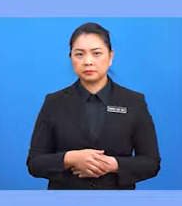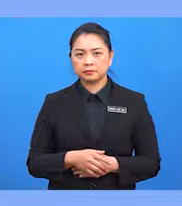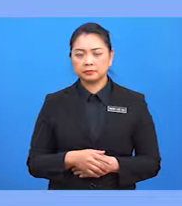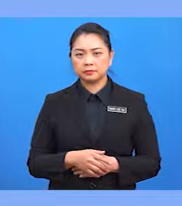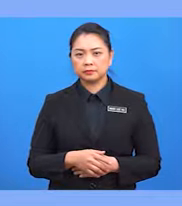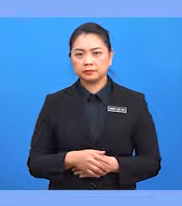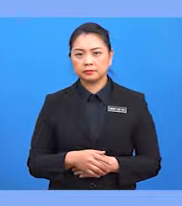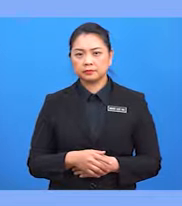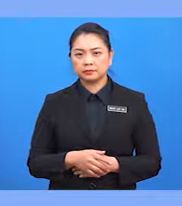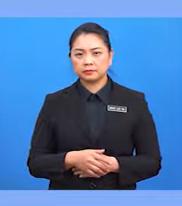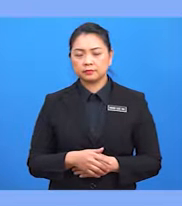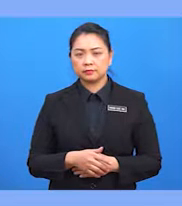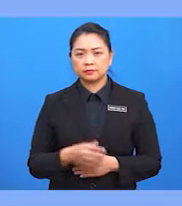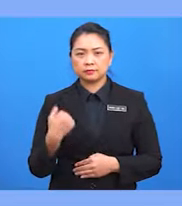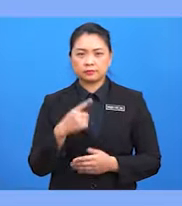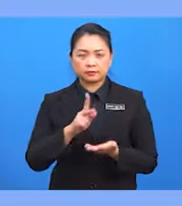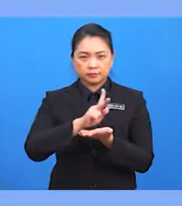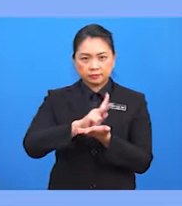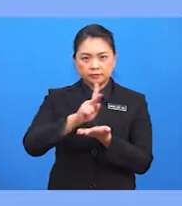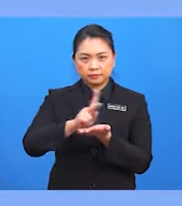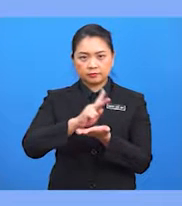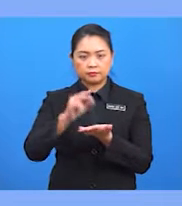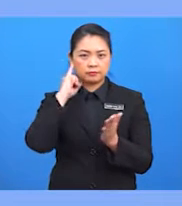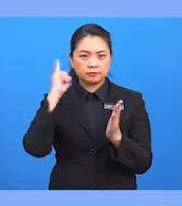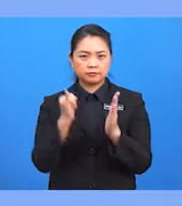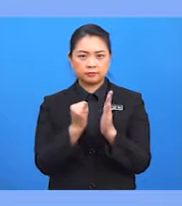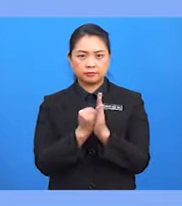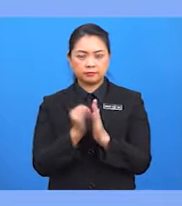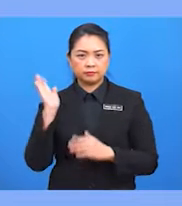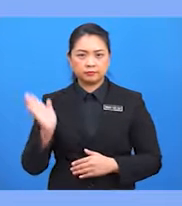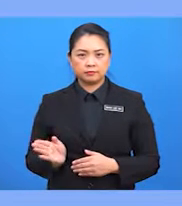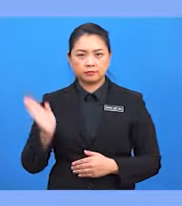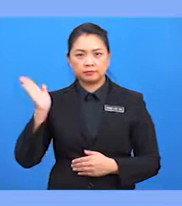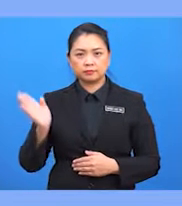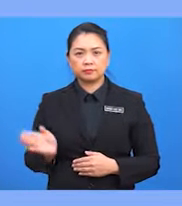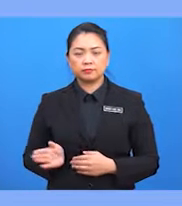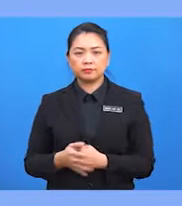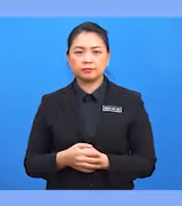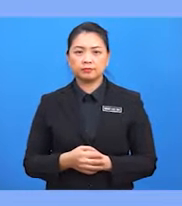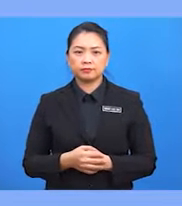Kita kemaskan imej kita.